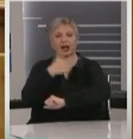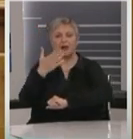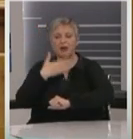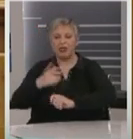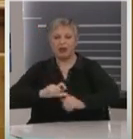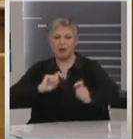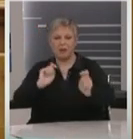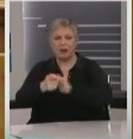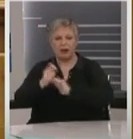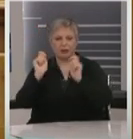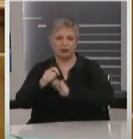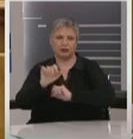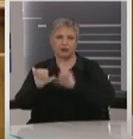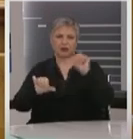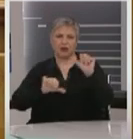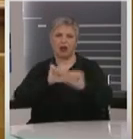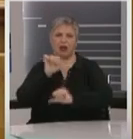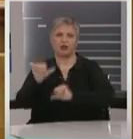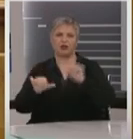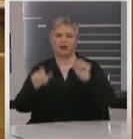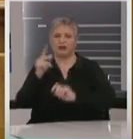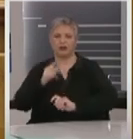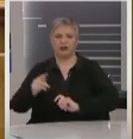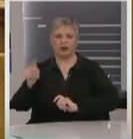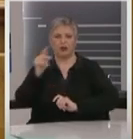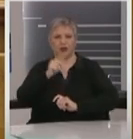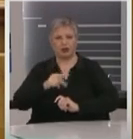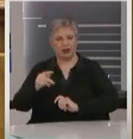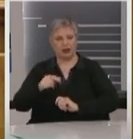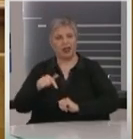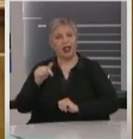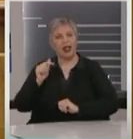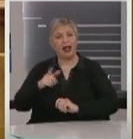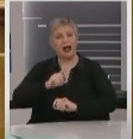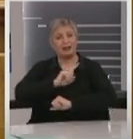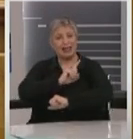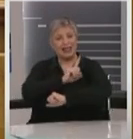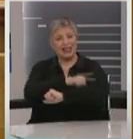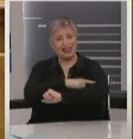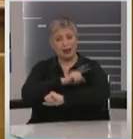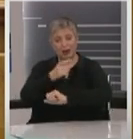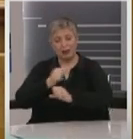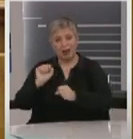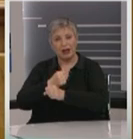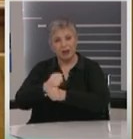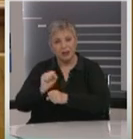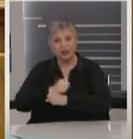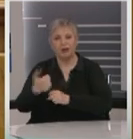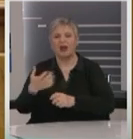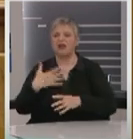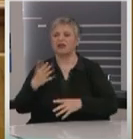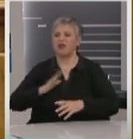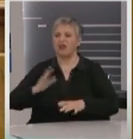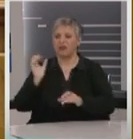ριζοσπαστική αλλαγή στην ιστορία των κοινωνιών. Και όταν αυτή η δύναμη συναντά το πείσμα, την εργατικότητα, τη δίψα ενός